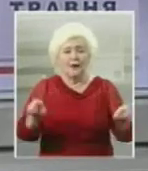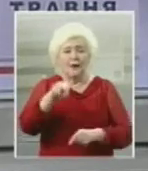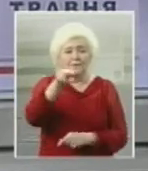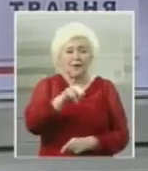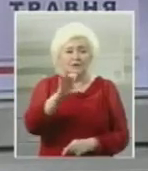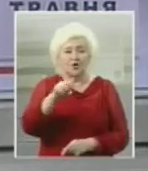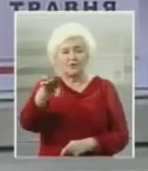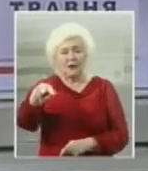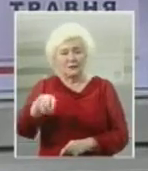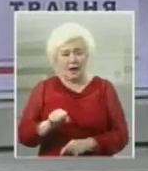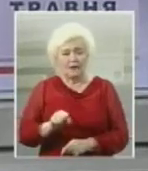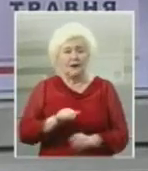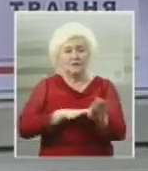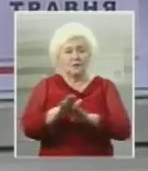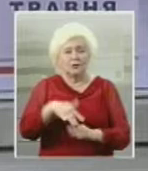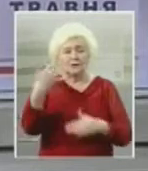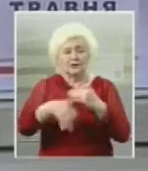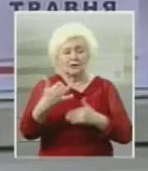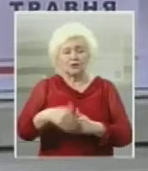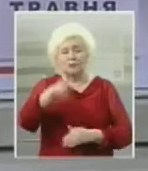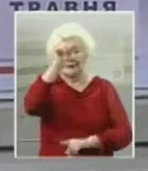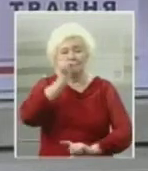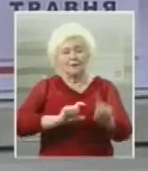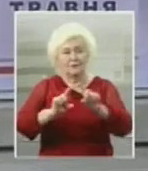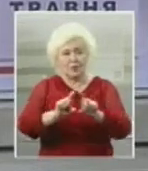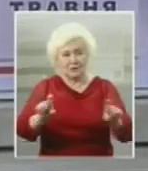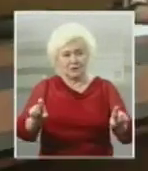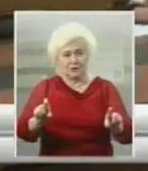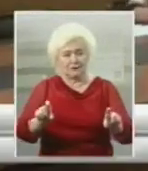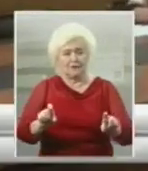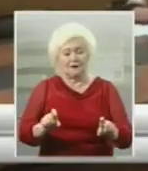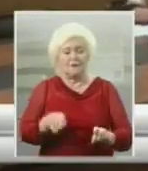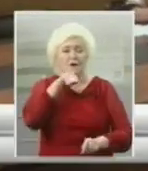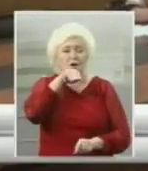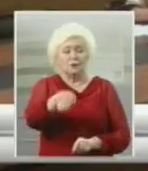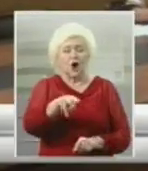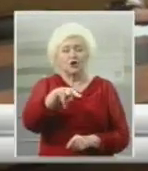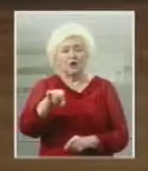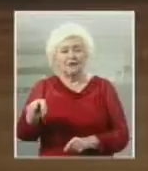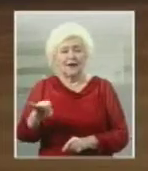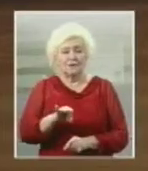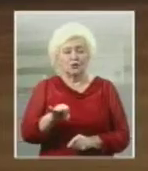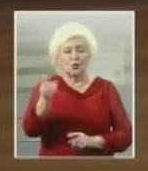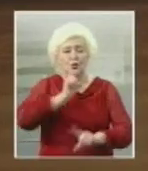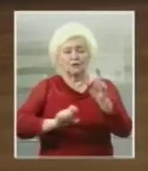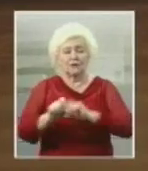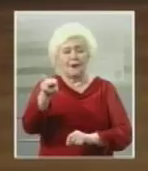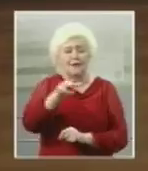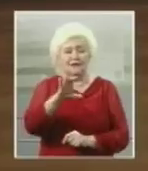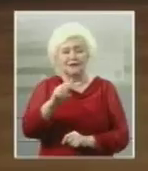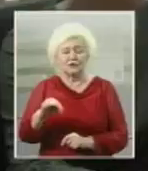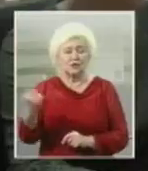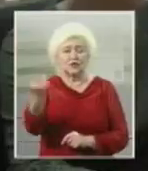Пітера Стоквела. Відбулась вона у Херсонському державному університеті. Професор Нотінгемського університету Пітер Стоквелл